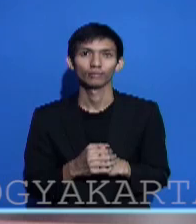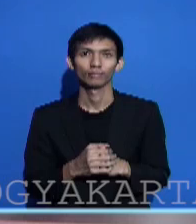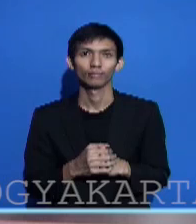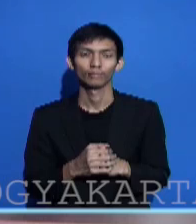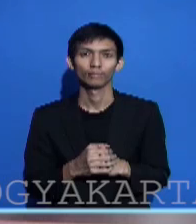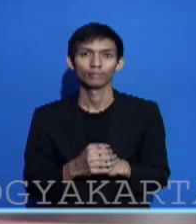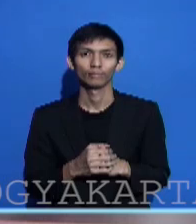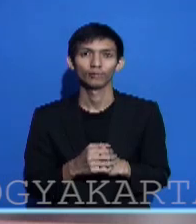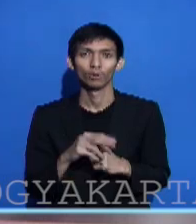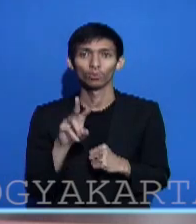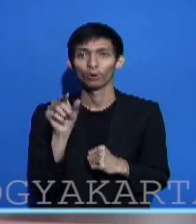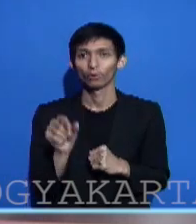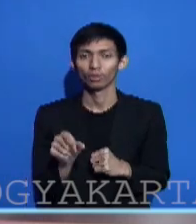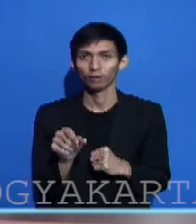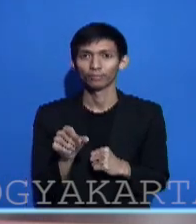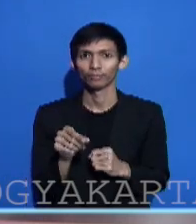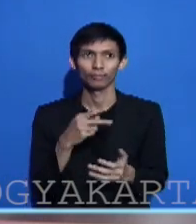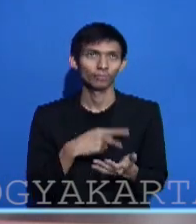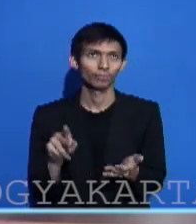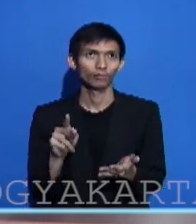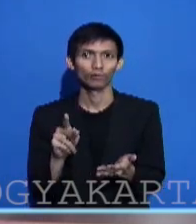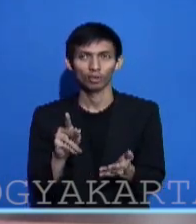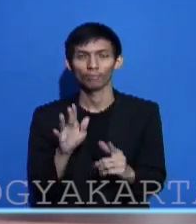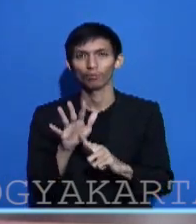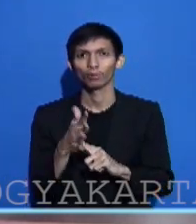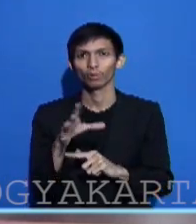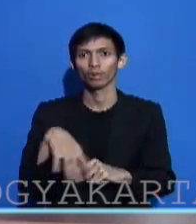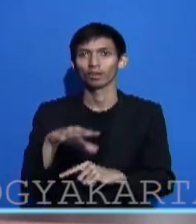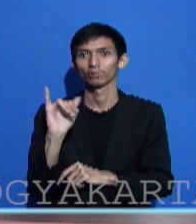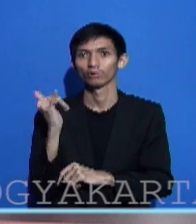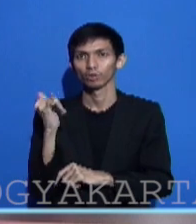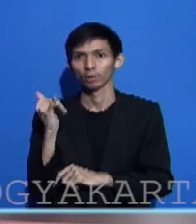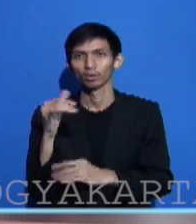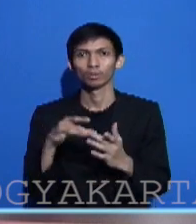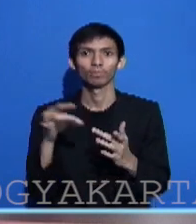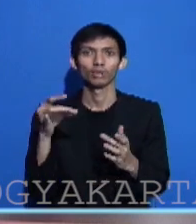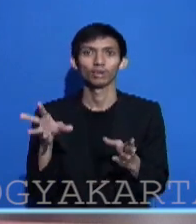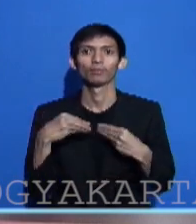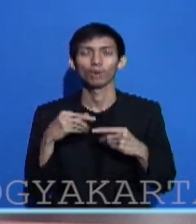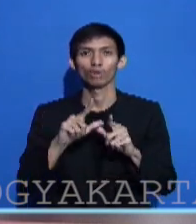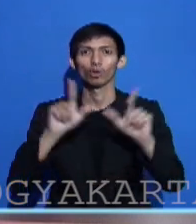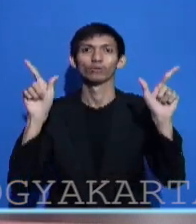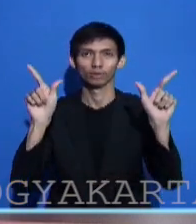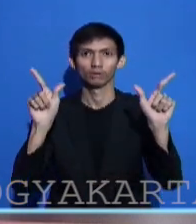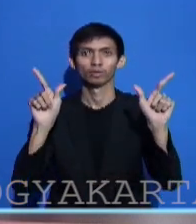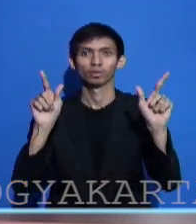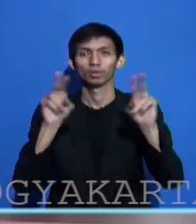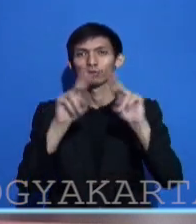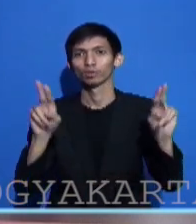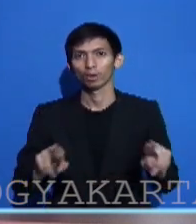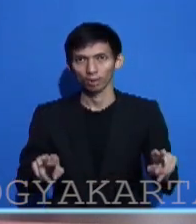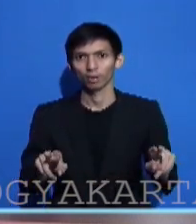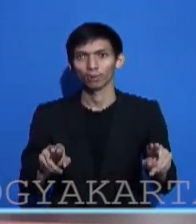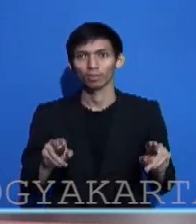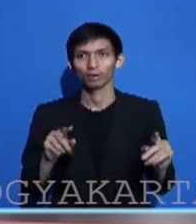Sementara itu, dua pemain sepak bola Kabupaten Bantul, Daerah Istimewa Yogyakarta lolos seleksi internasional duo Bumi Projo Tamansari